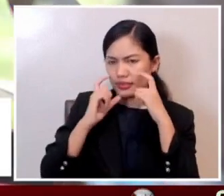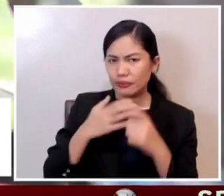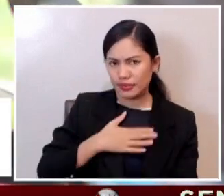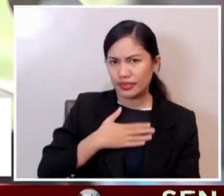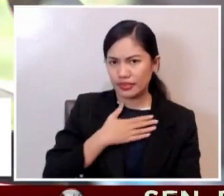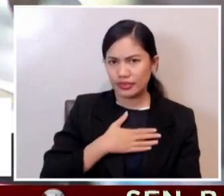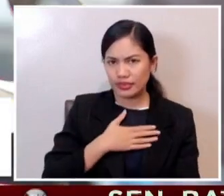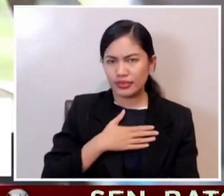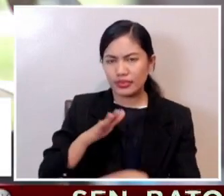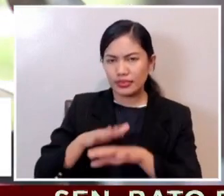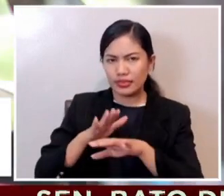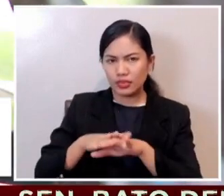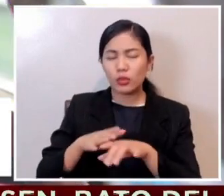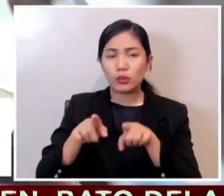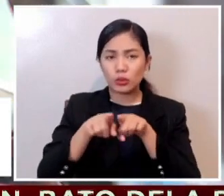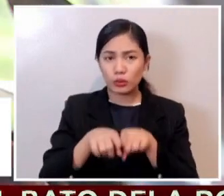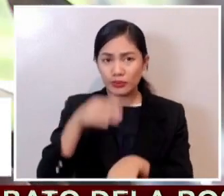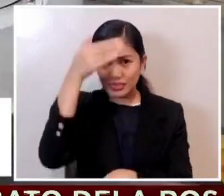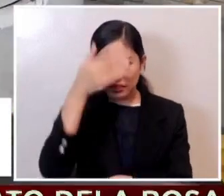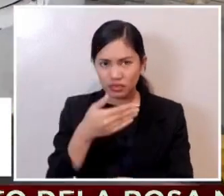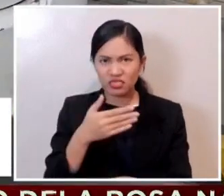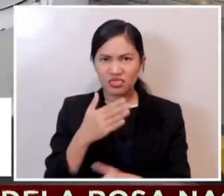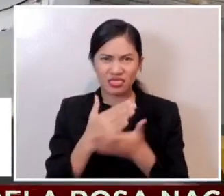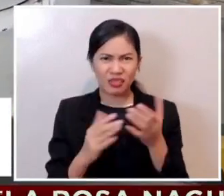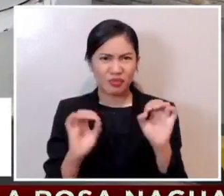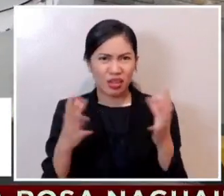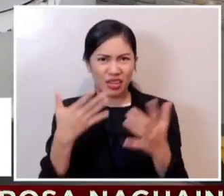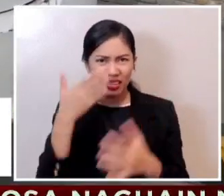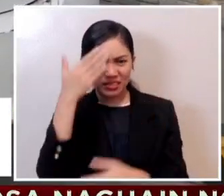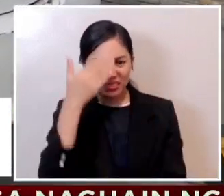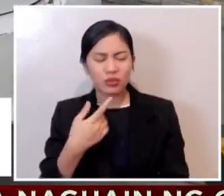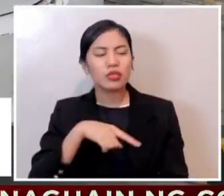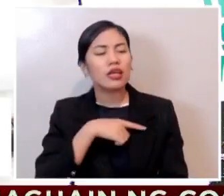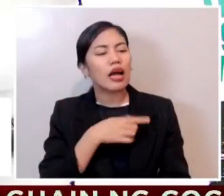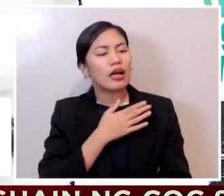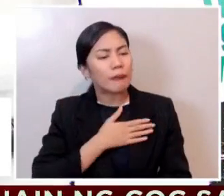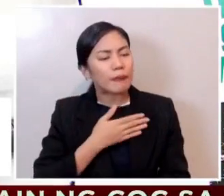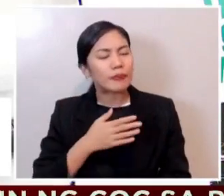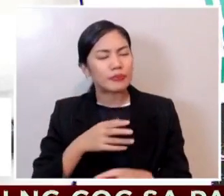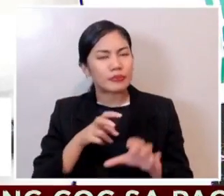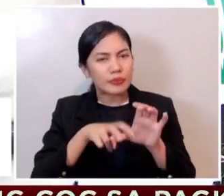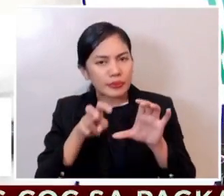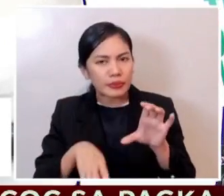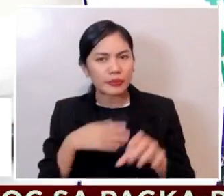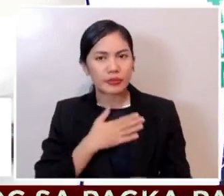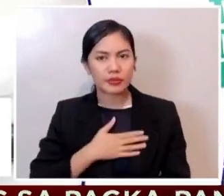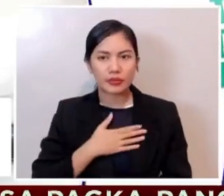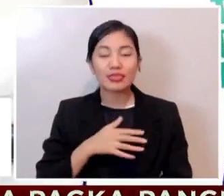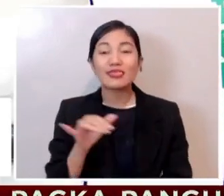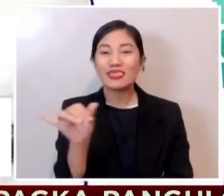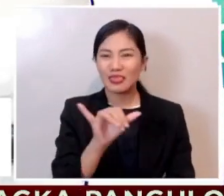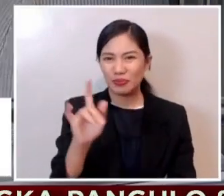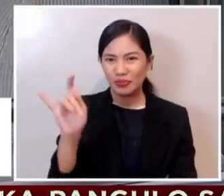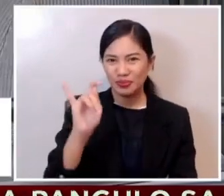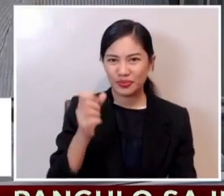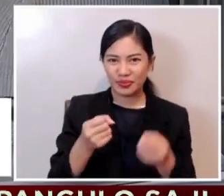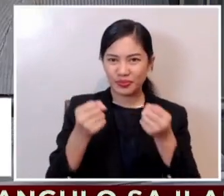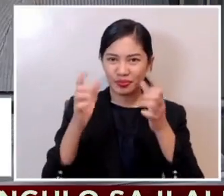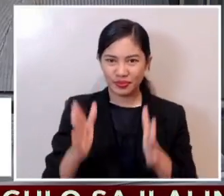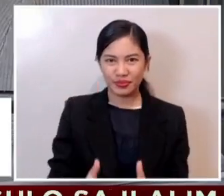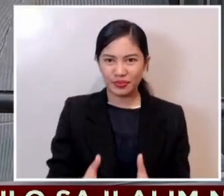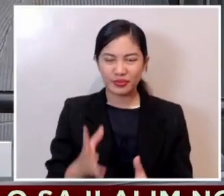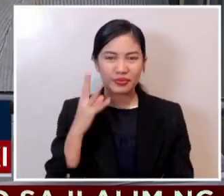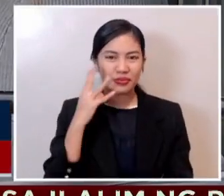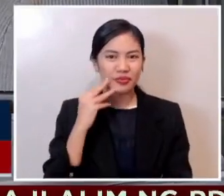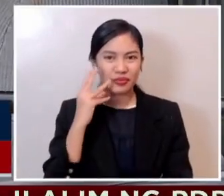shield. Yung iba, walang face shield, pinababa namin. Ganito rin ang naranasan ng taxi driver na si Mang Leopoldo. Minsan naman,